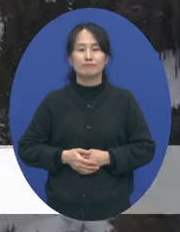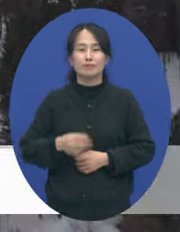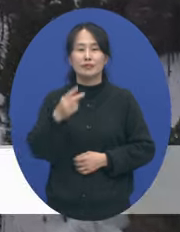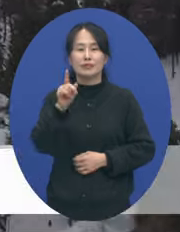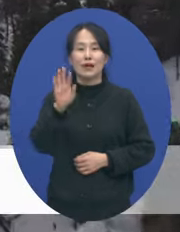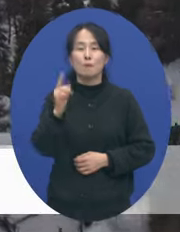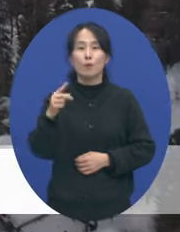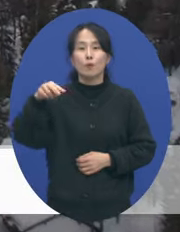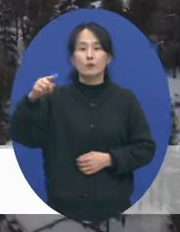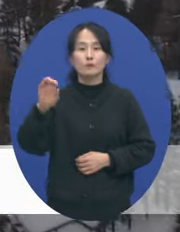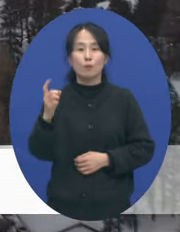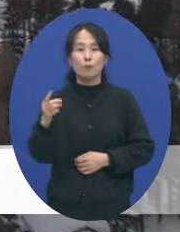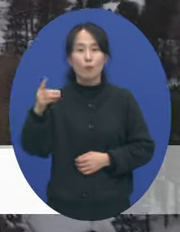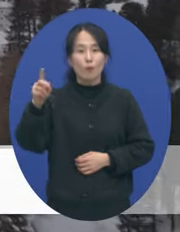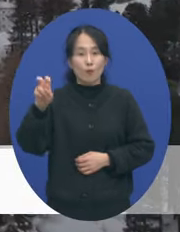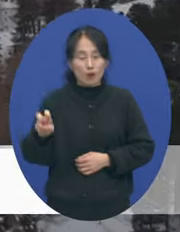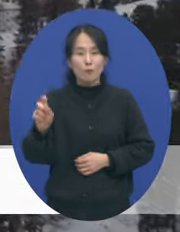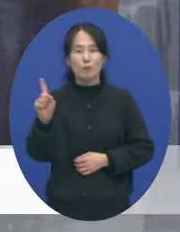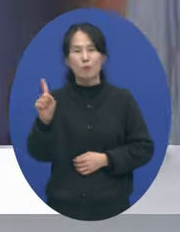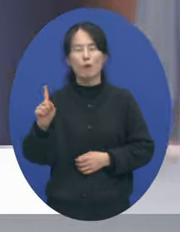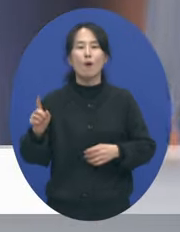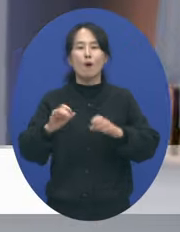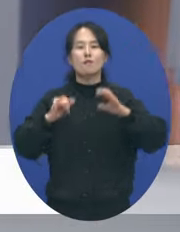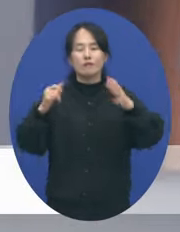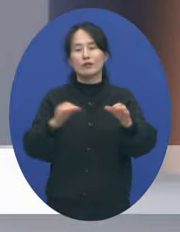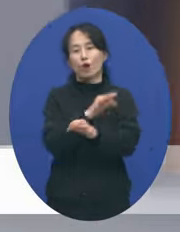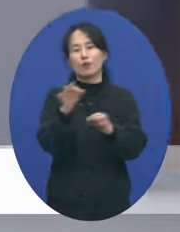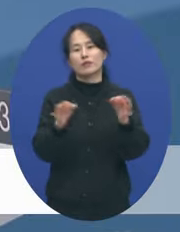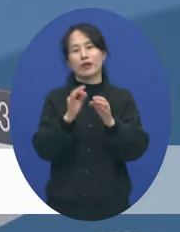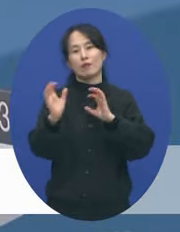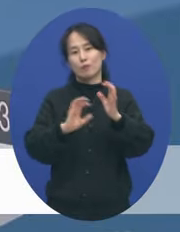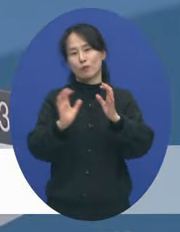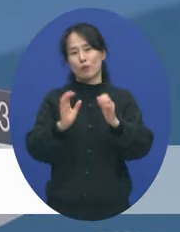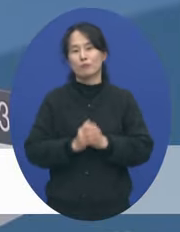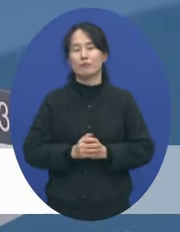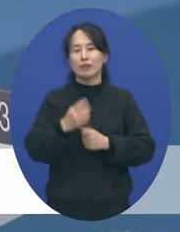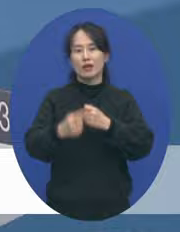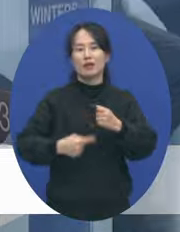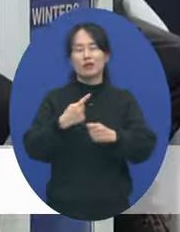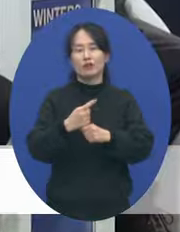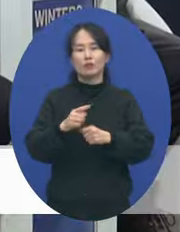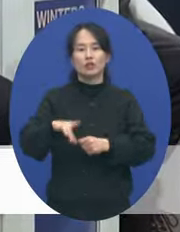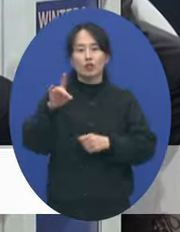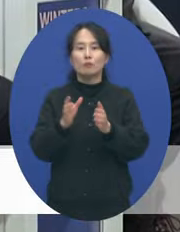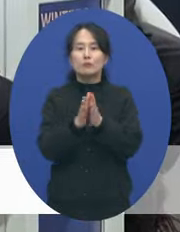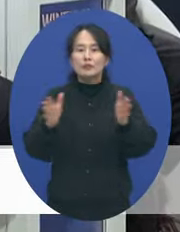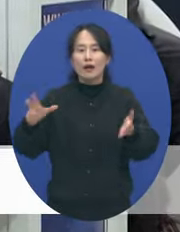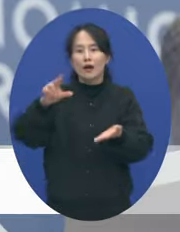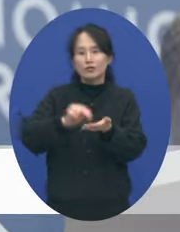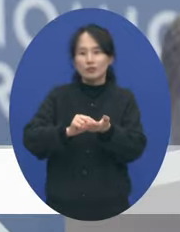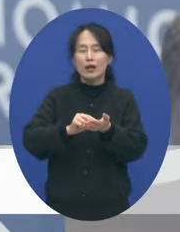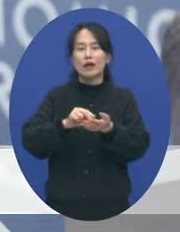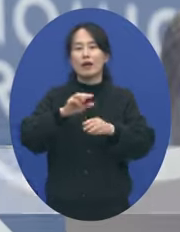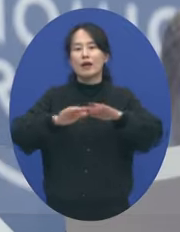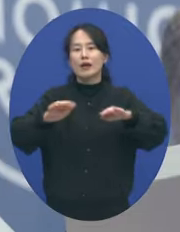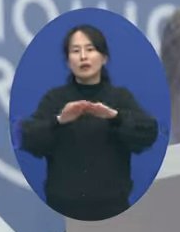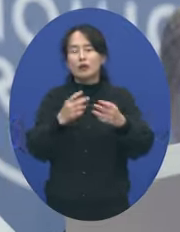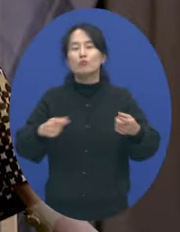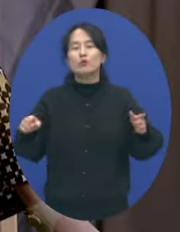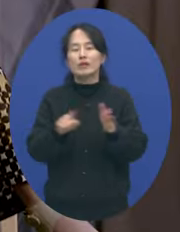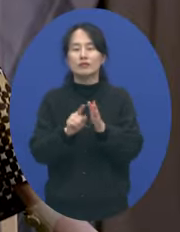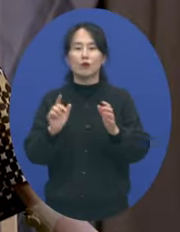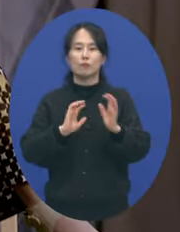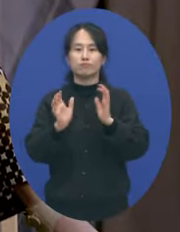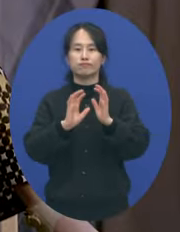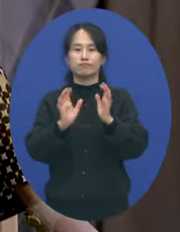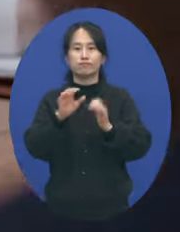다보스 포럼으로 잘 알려진 세계 경제 포럼. 연초에 한 해의 각 분야 화두를 설정하고 해결 방안을 논의하는 자리입니다.